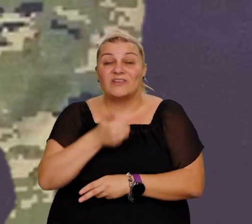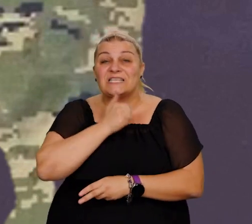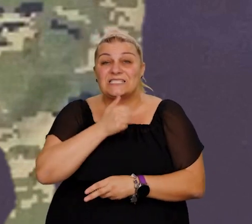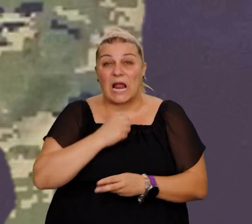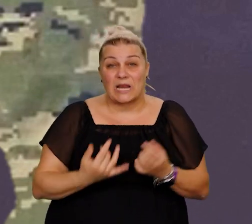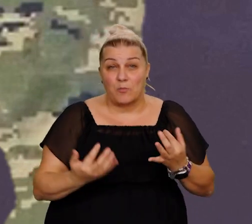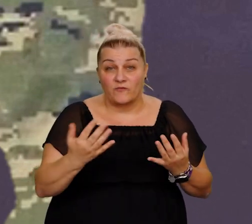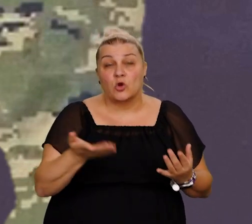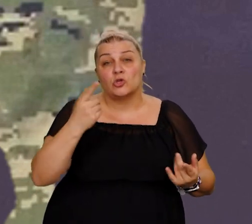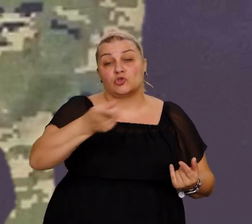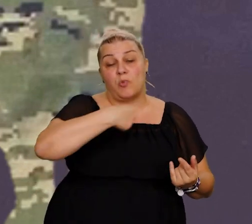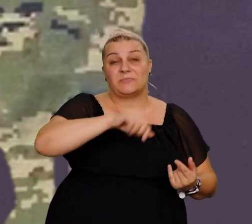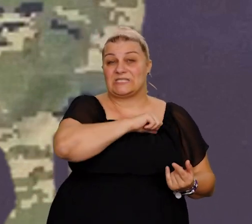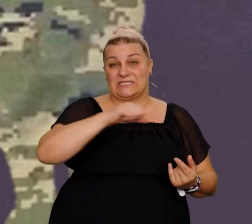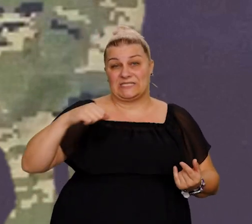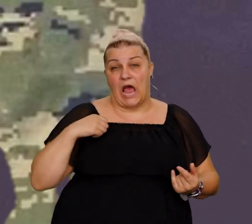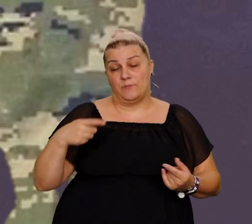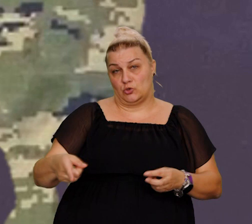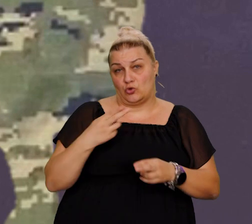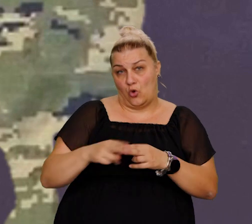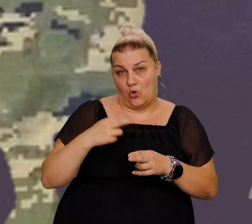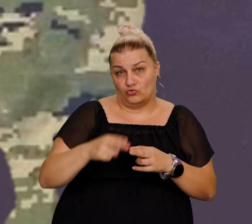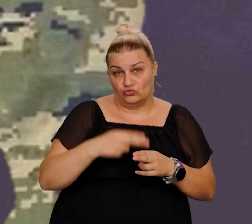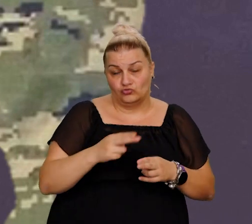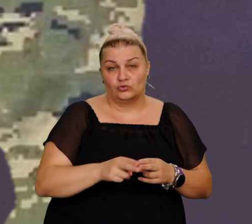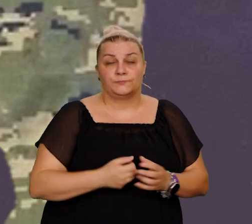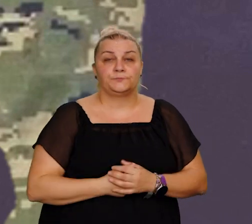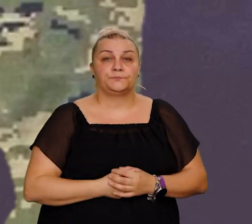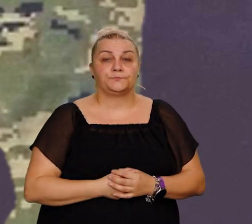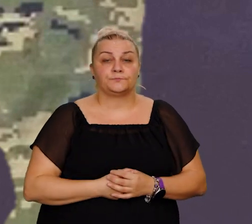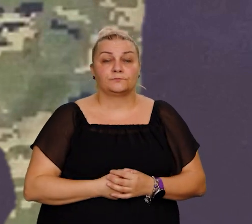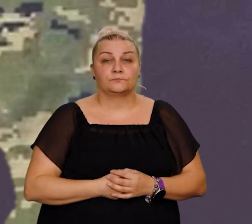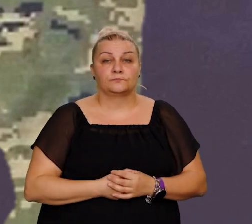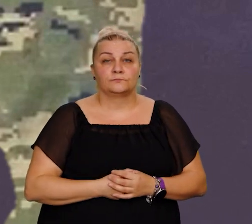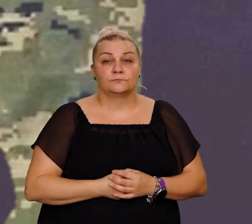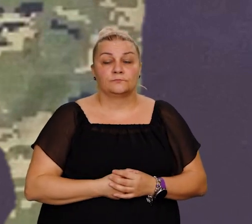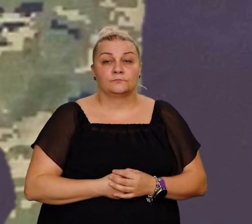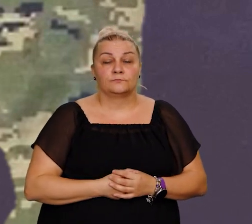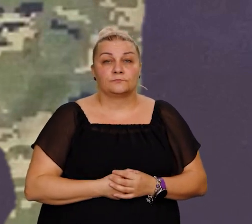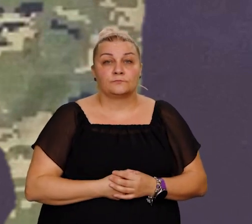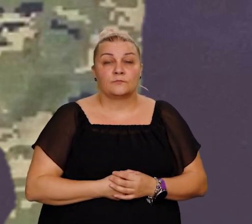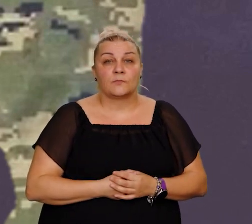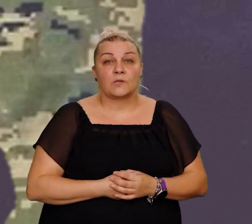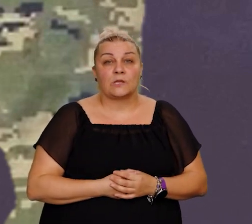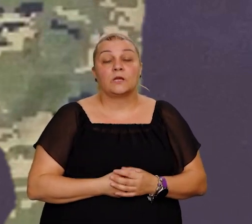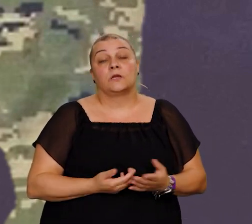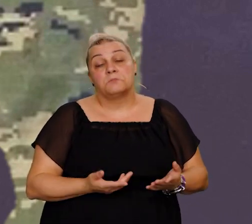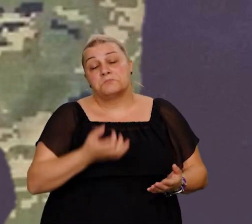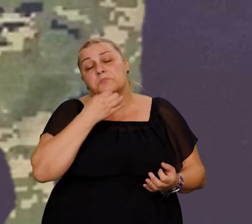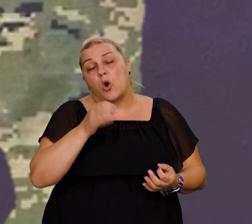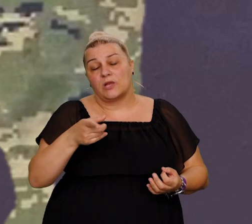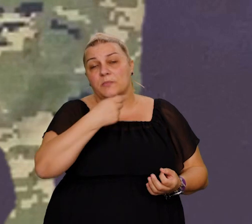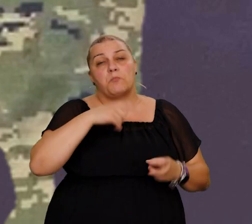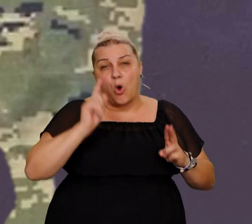pa smo mi svojim sredstvima, odnosno svojim kapacitetima to dali ruke. Par navrata, tako je. Pa i, mislim, i neka smo,